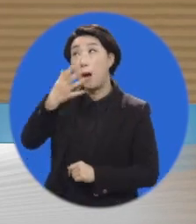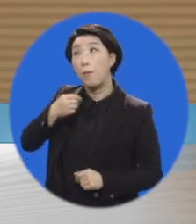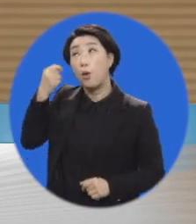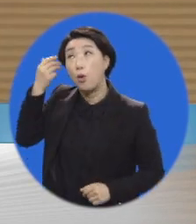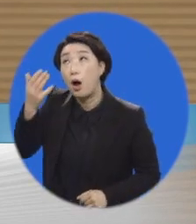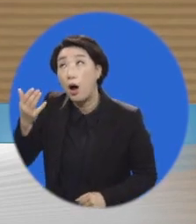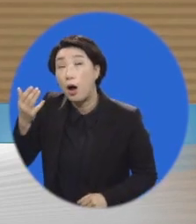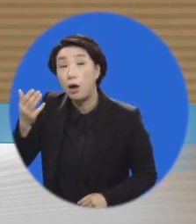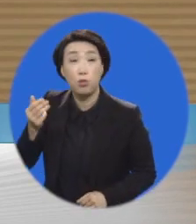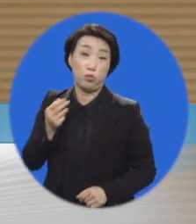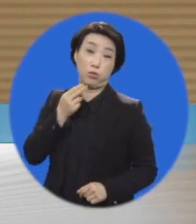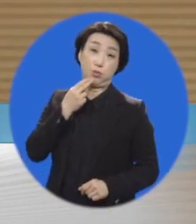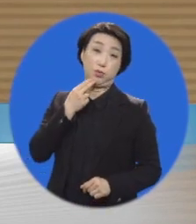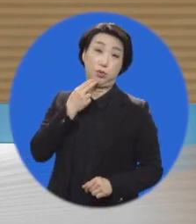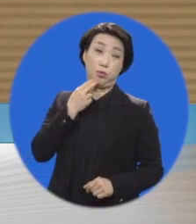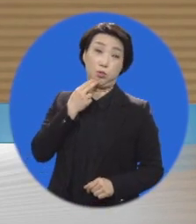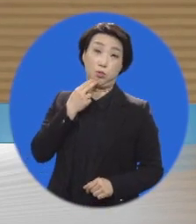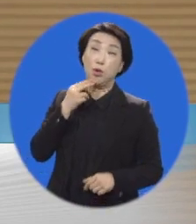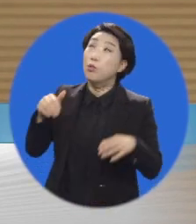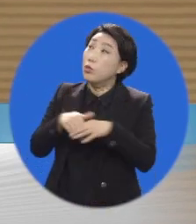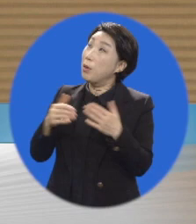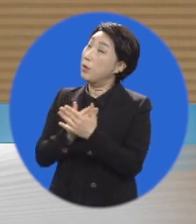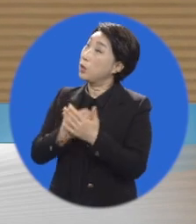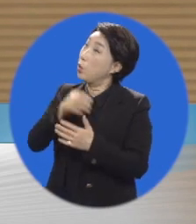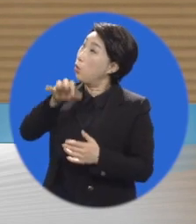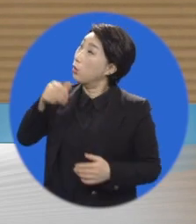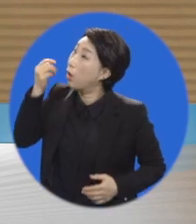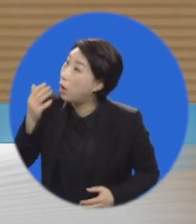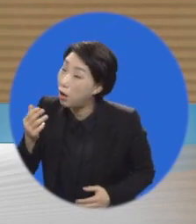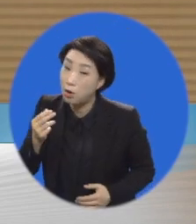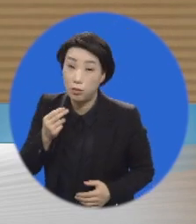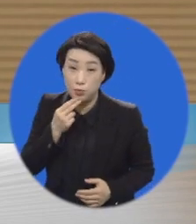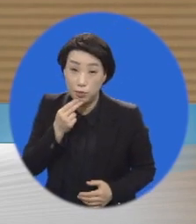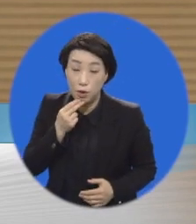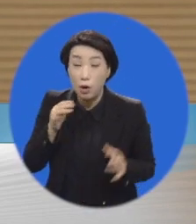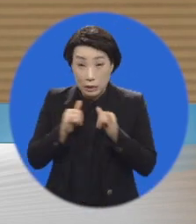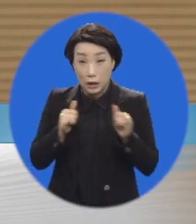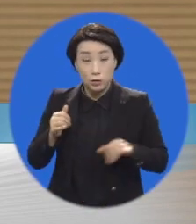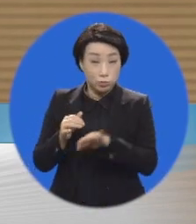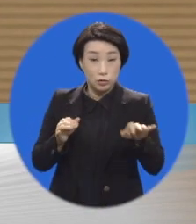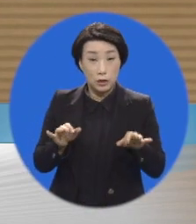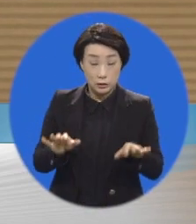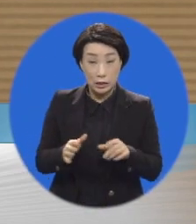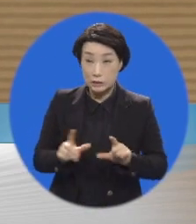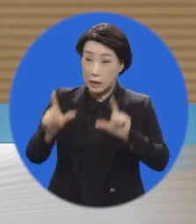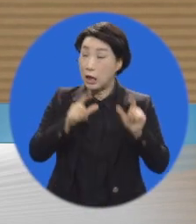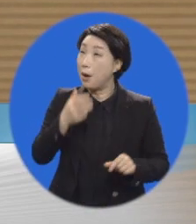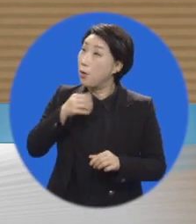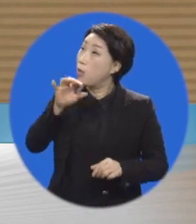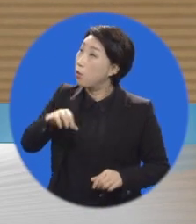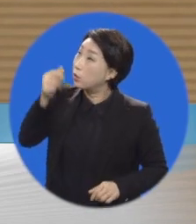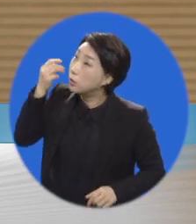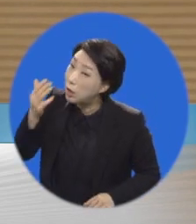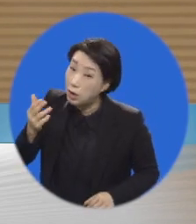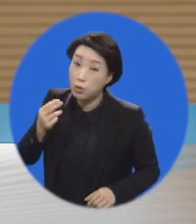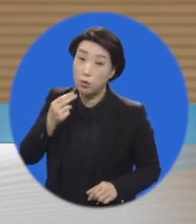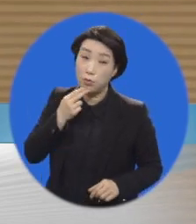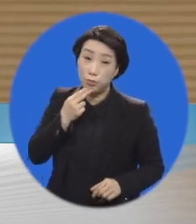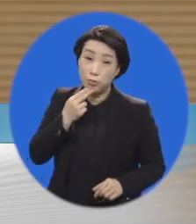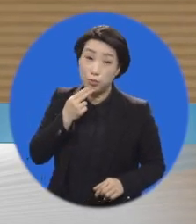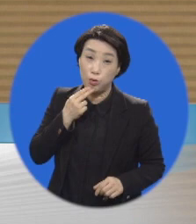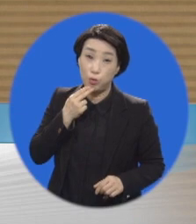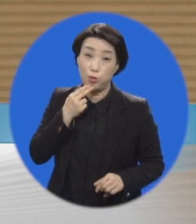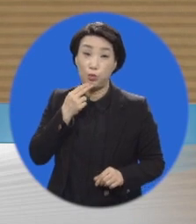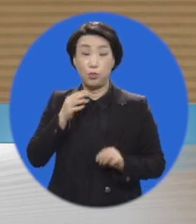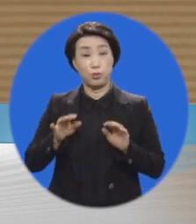행복한 도시입니까? 더 문명이 발달될 곳입니까? 인간이 살기에 행복한 곳입니까?